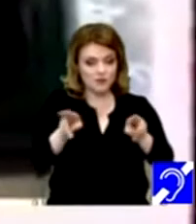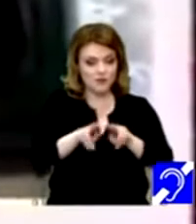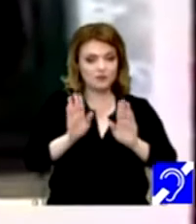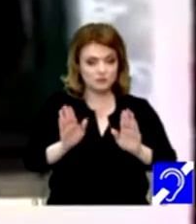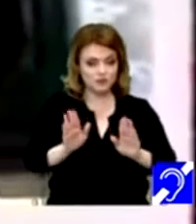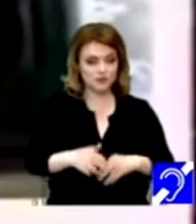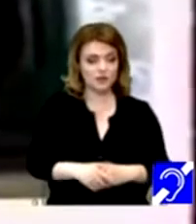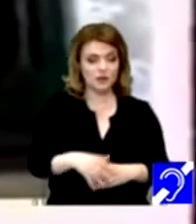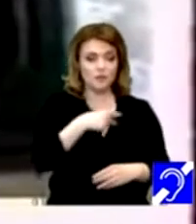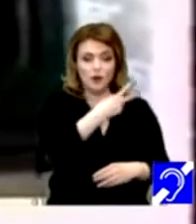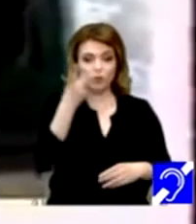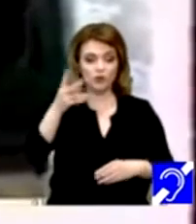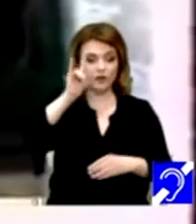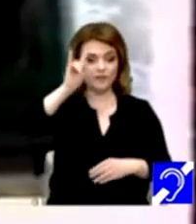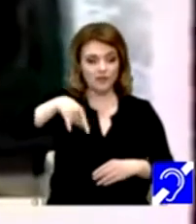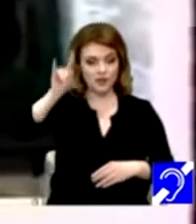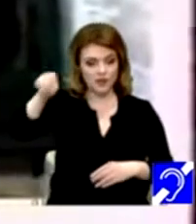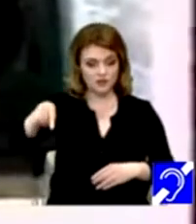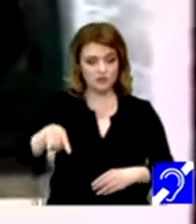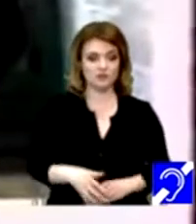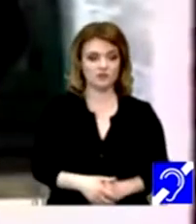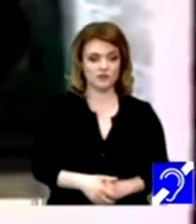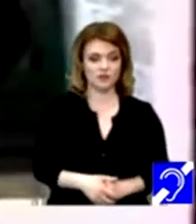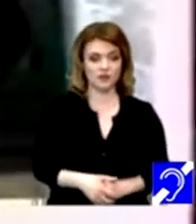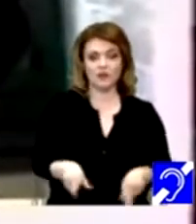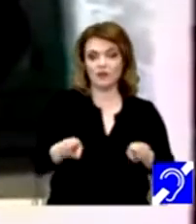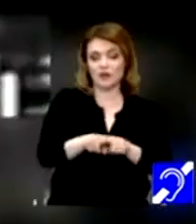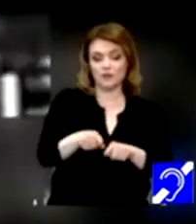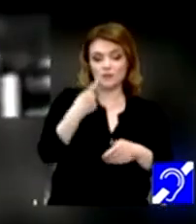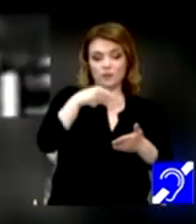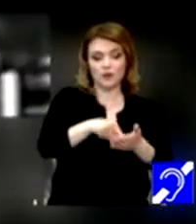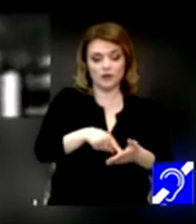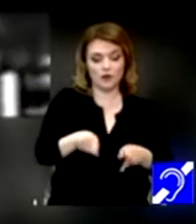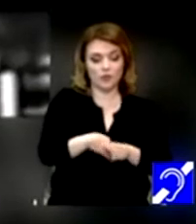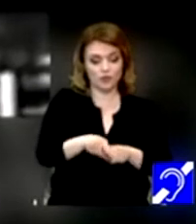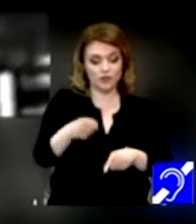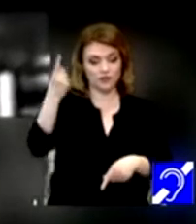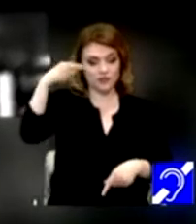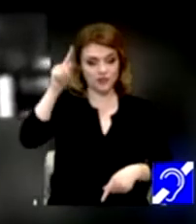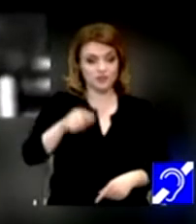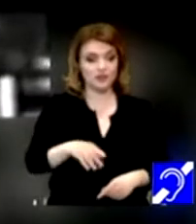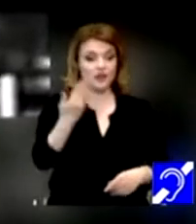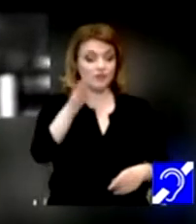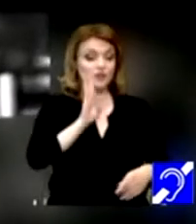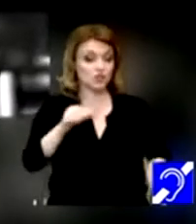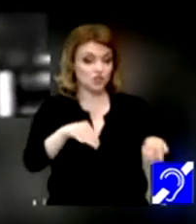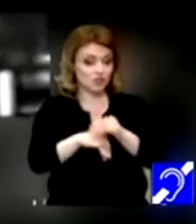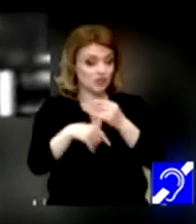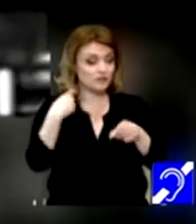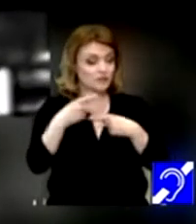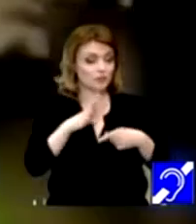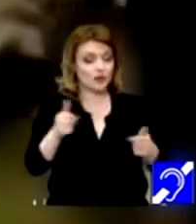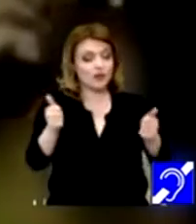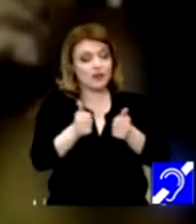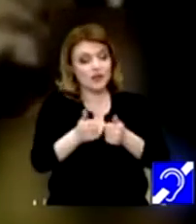până la ferestre, până la poveste. Doina Aldea Teodorovici, care i-a fost mereu alături